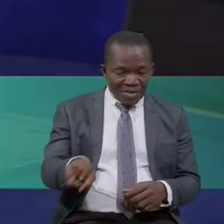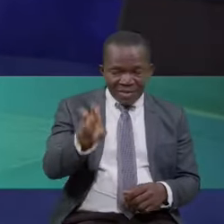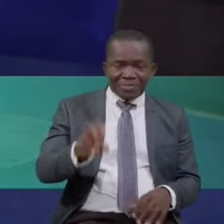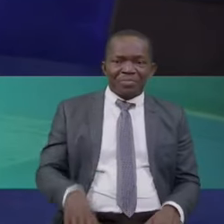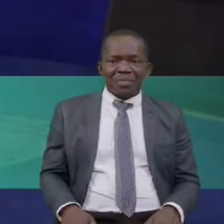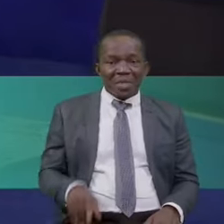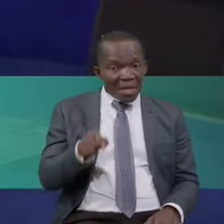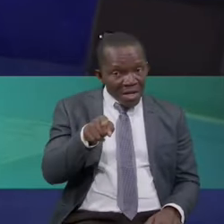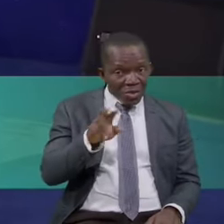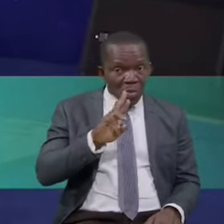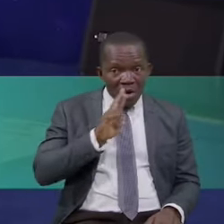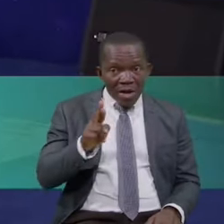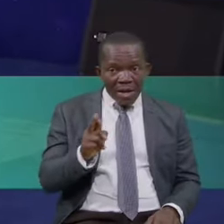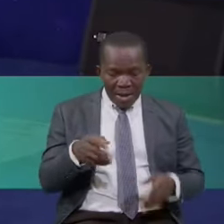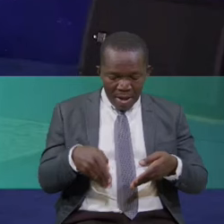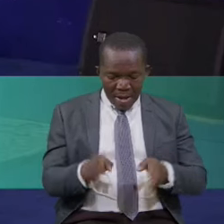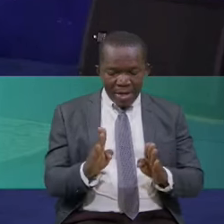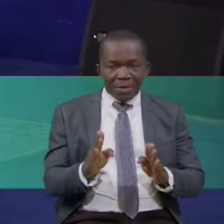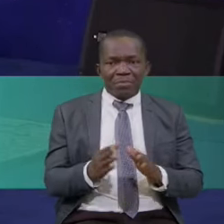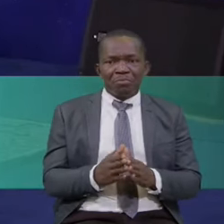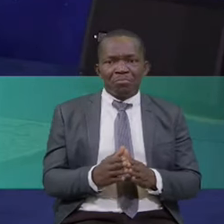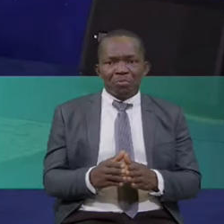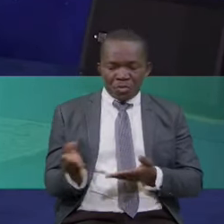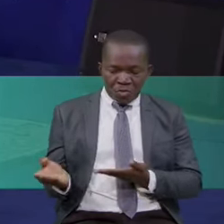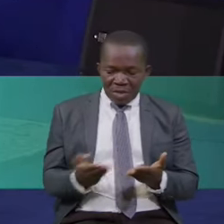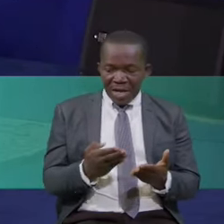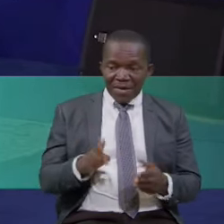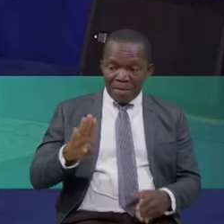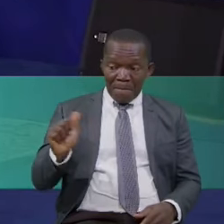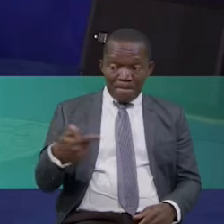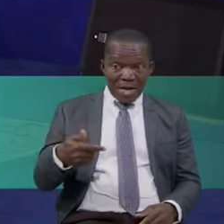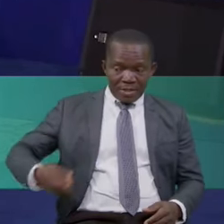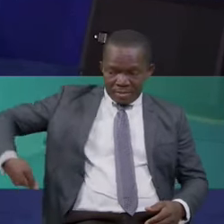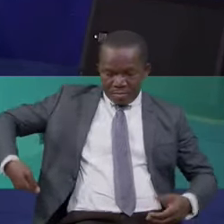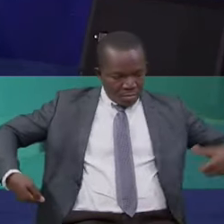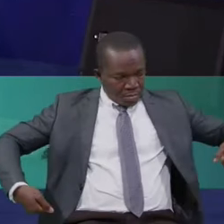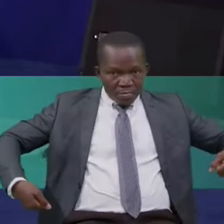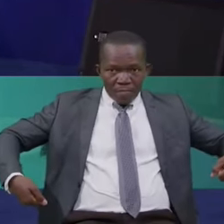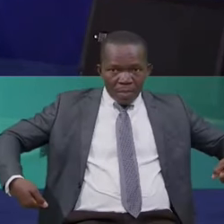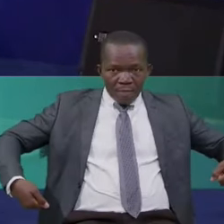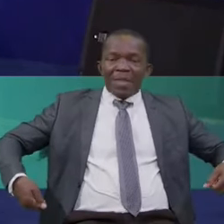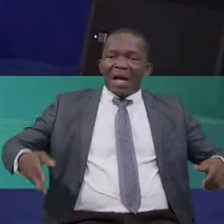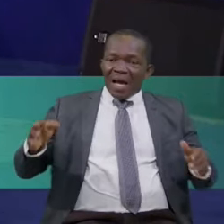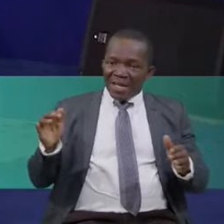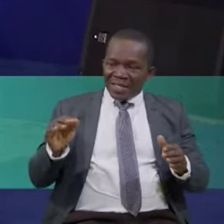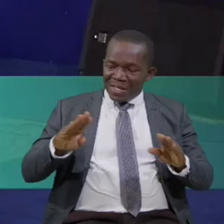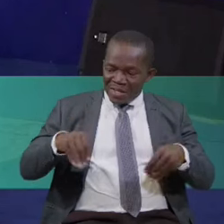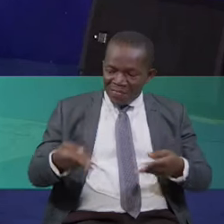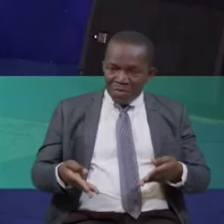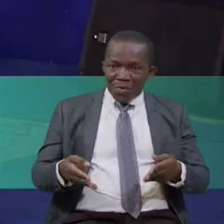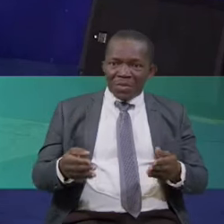et vous avez de colis le colis doit avoir tel